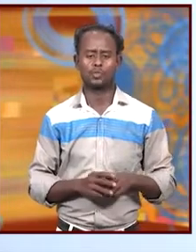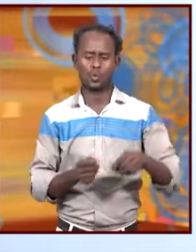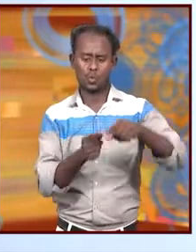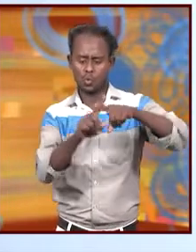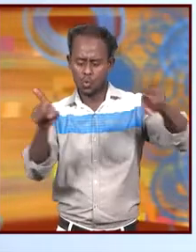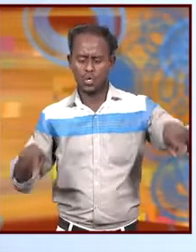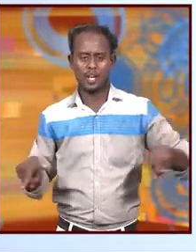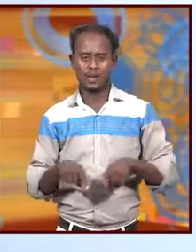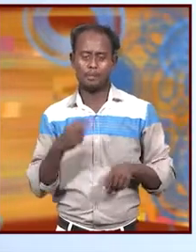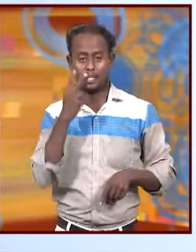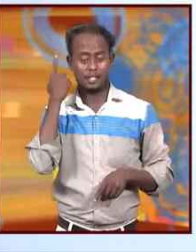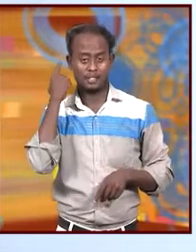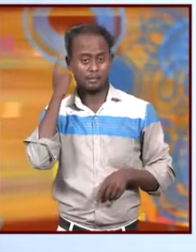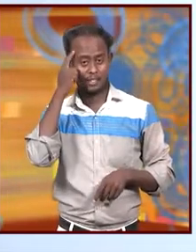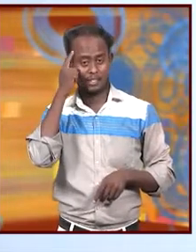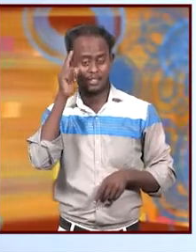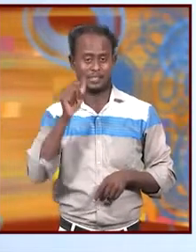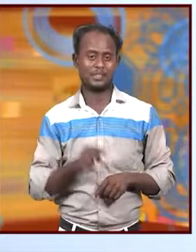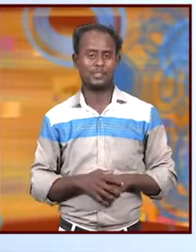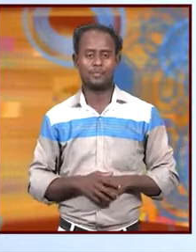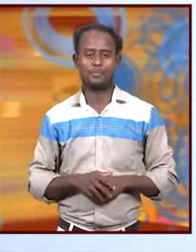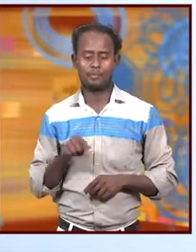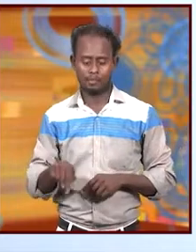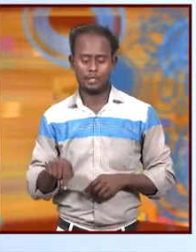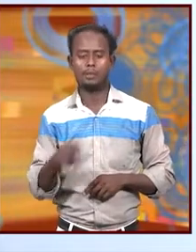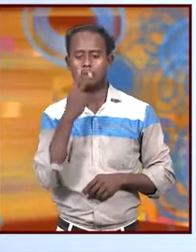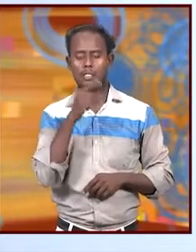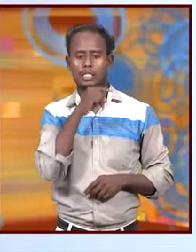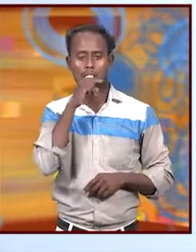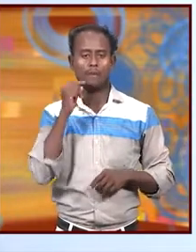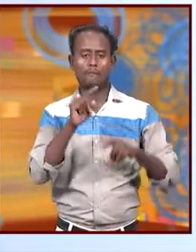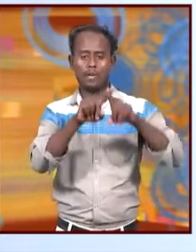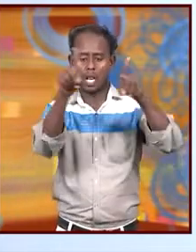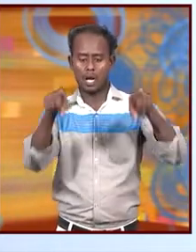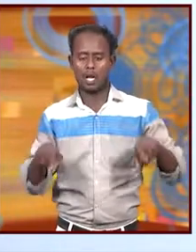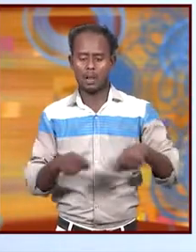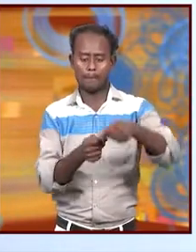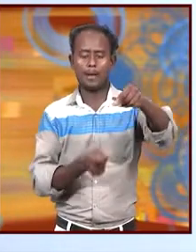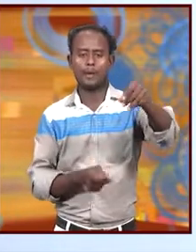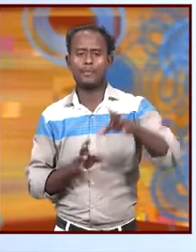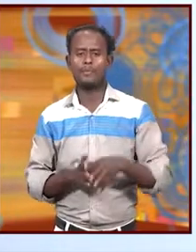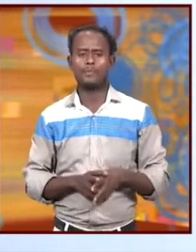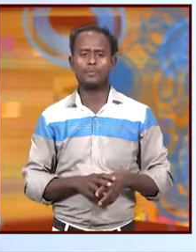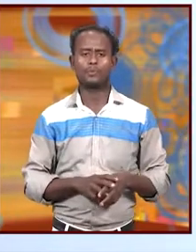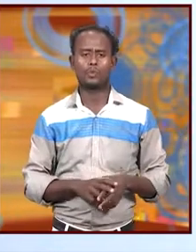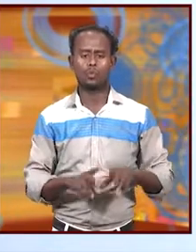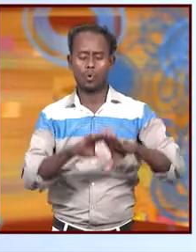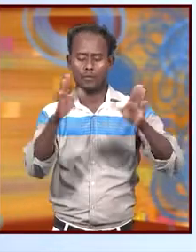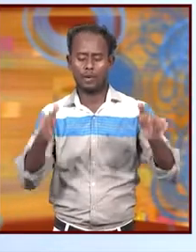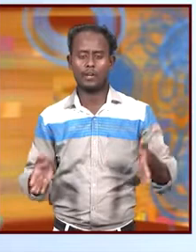சுற்றளவுகளை நாம் கற்றிருந்தோம். இப்பொழுது காண இருப்பது செவ்வகத்தினுடைய பரப்பளவு. ஒரு